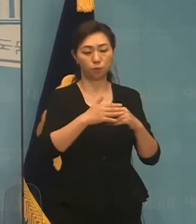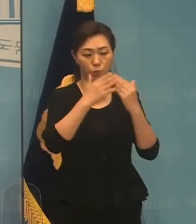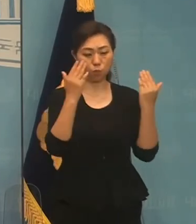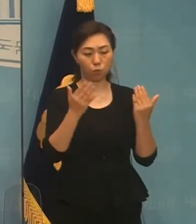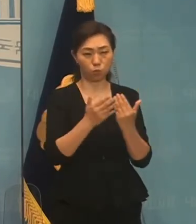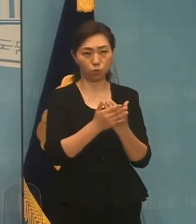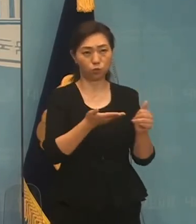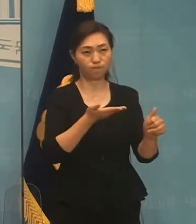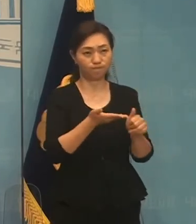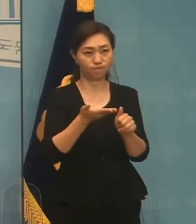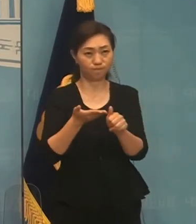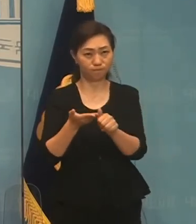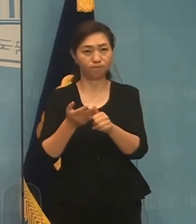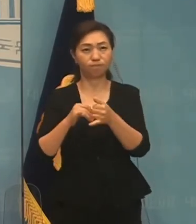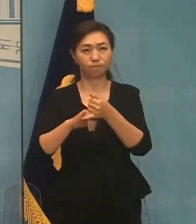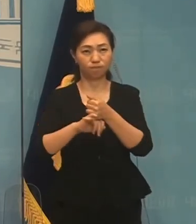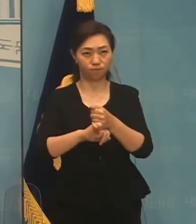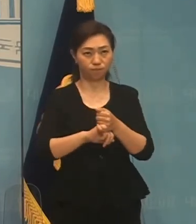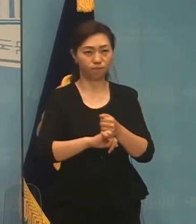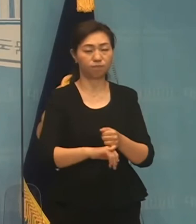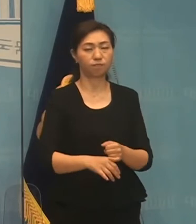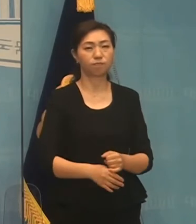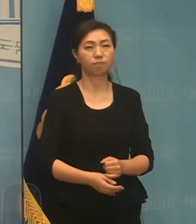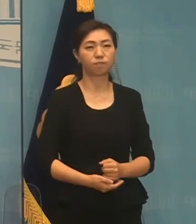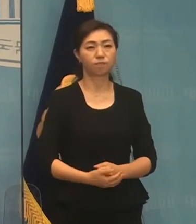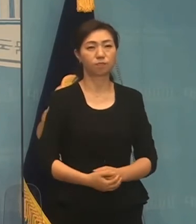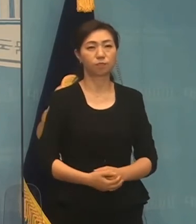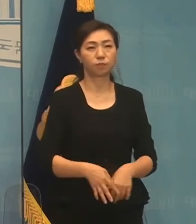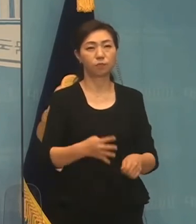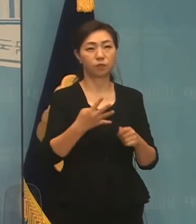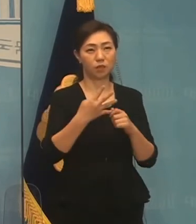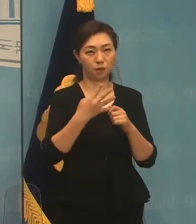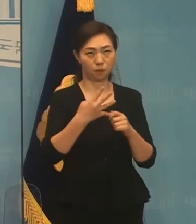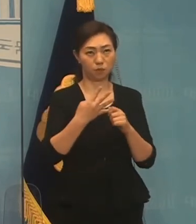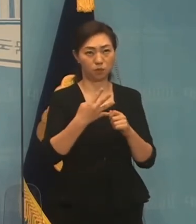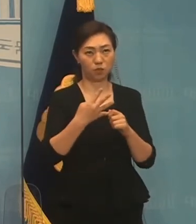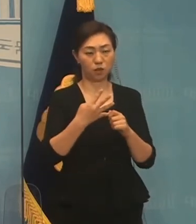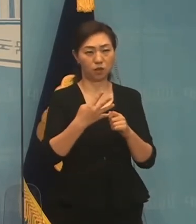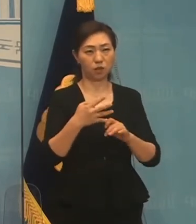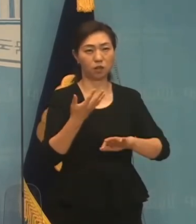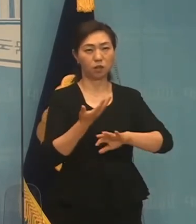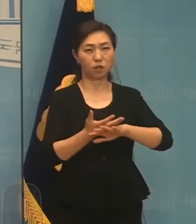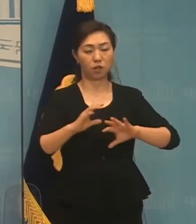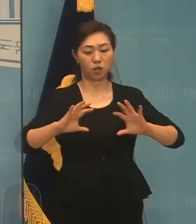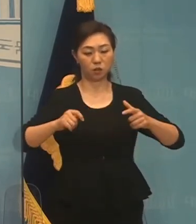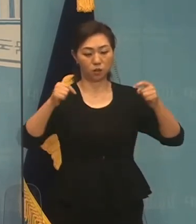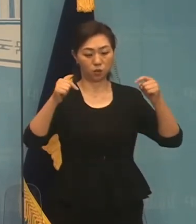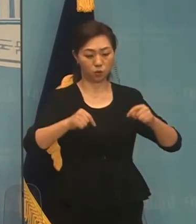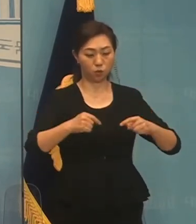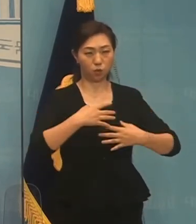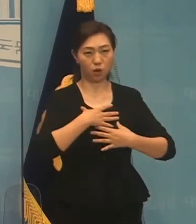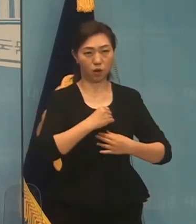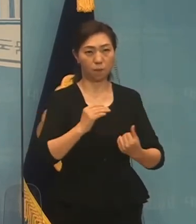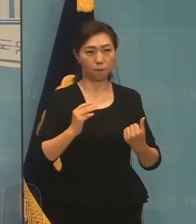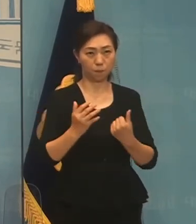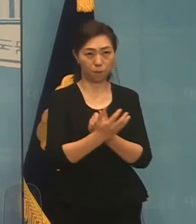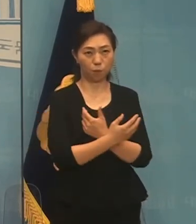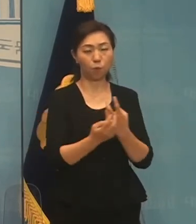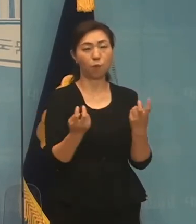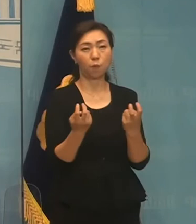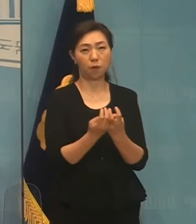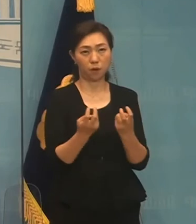급식하도록 하겠습니다. 네 번째, 외교 안보 대책.